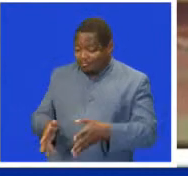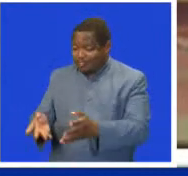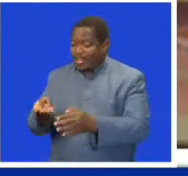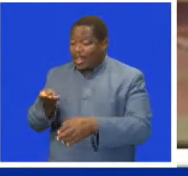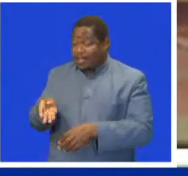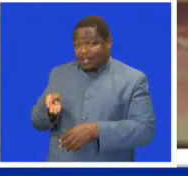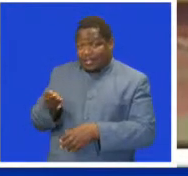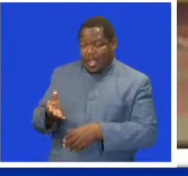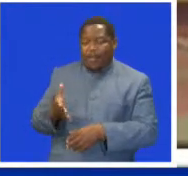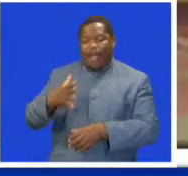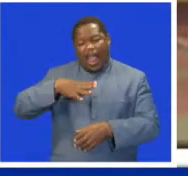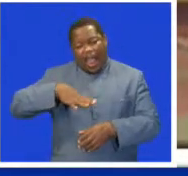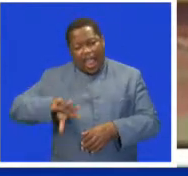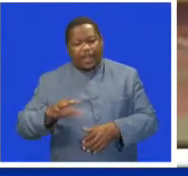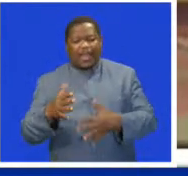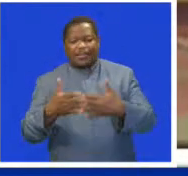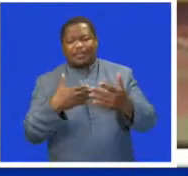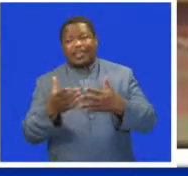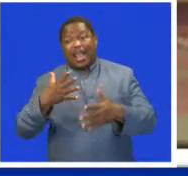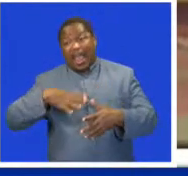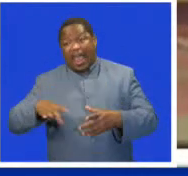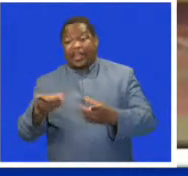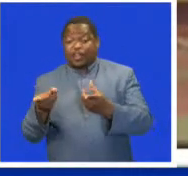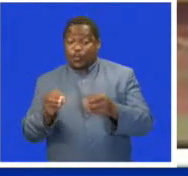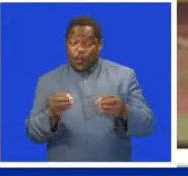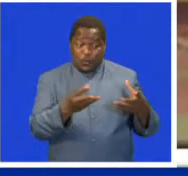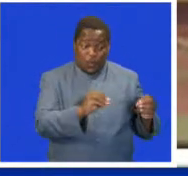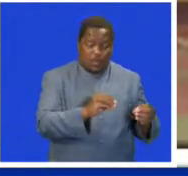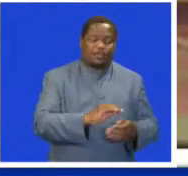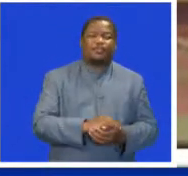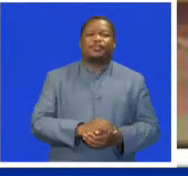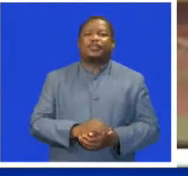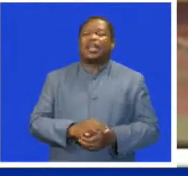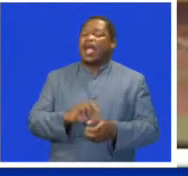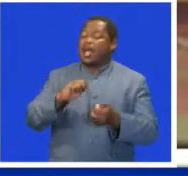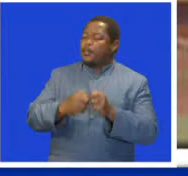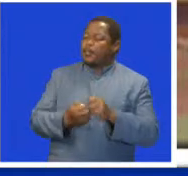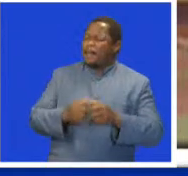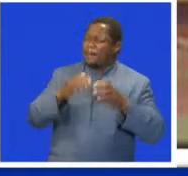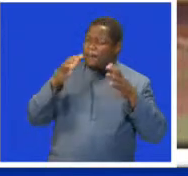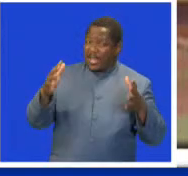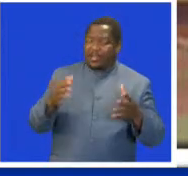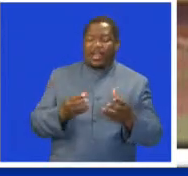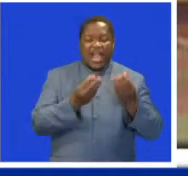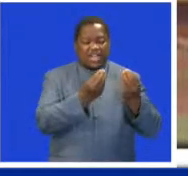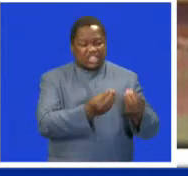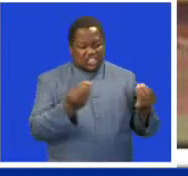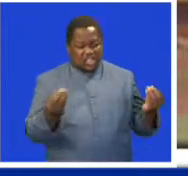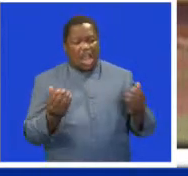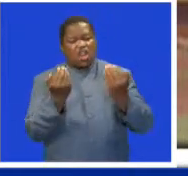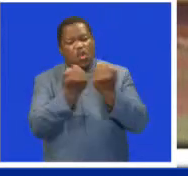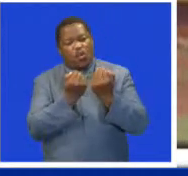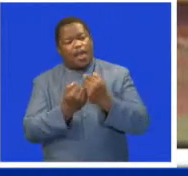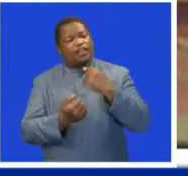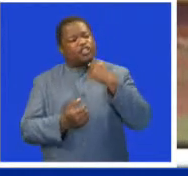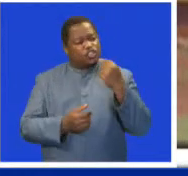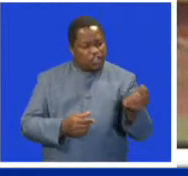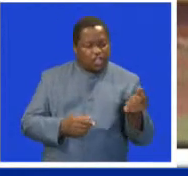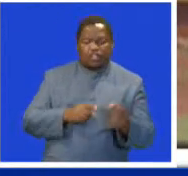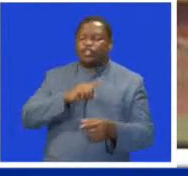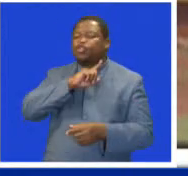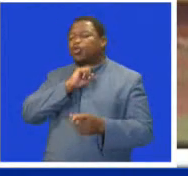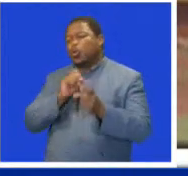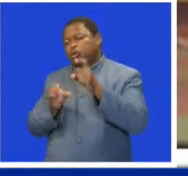kakhulu yalokulima le maweni ngiko lo lokusathela abantu iattention yebantwana ba